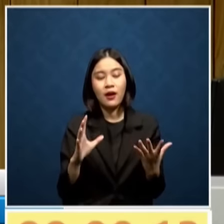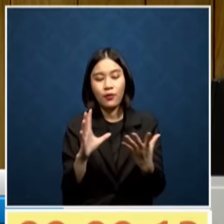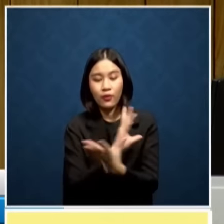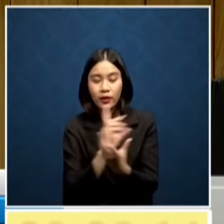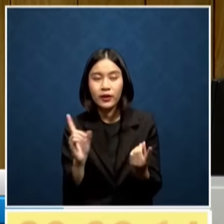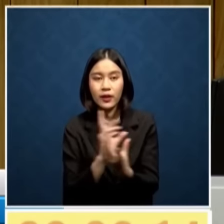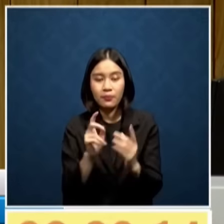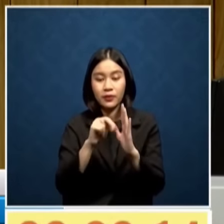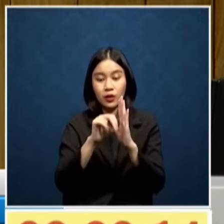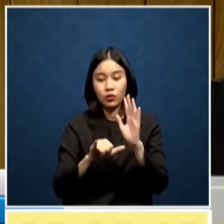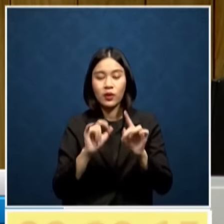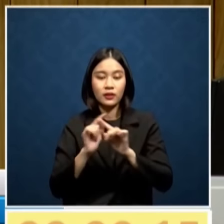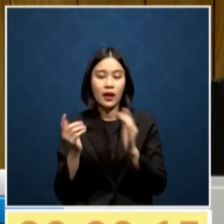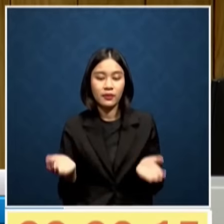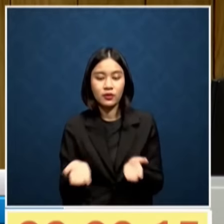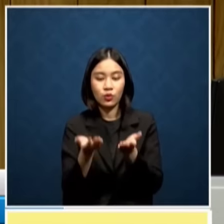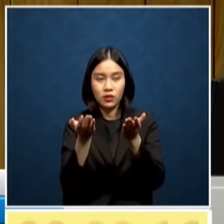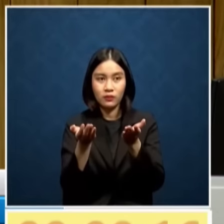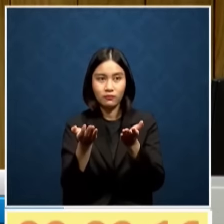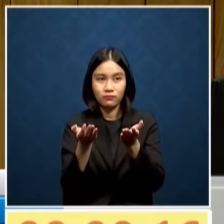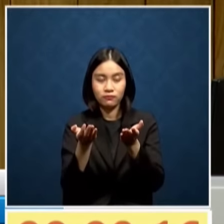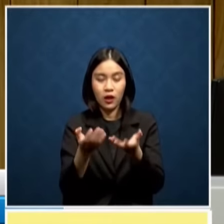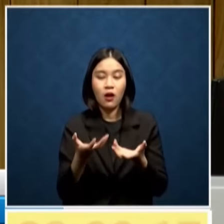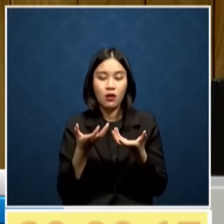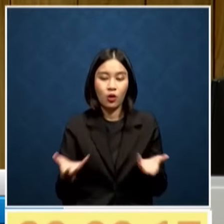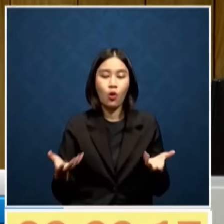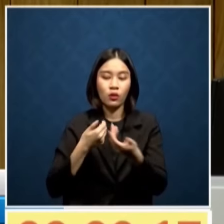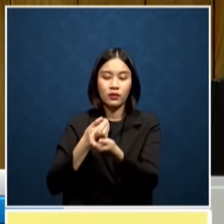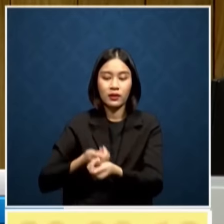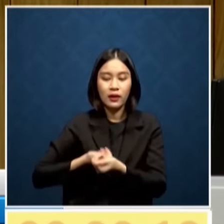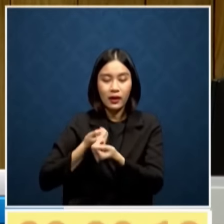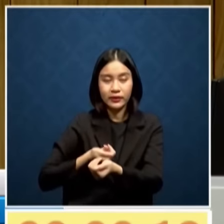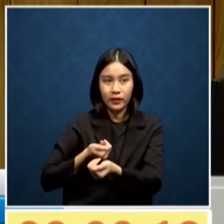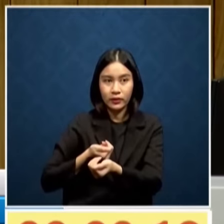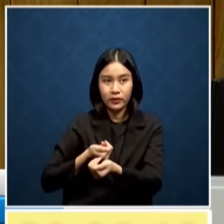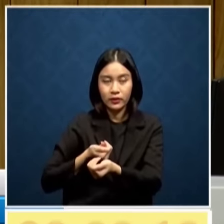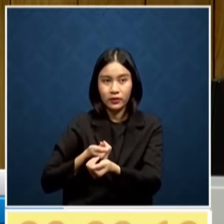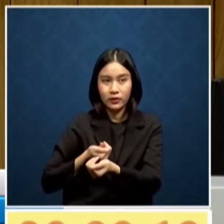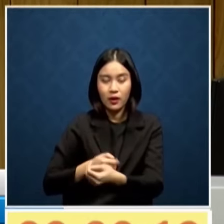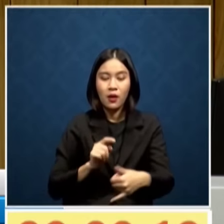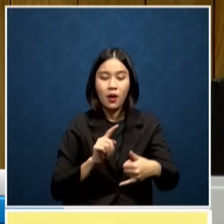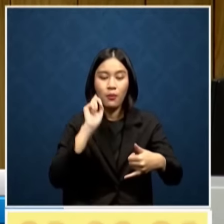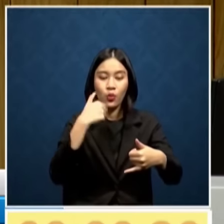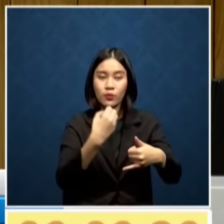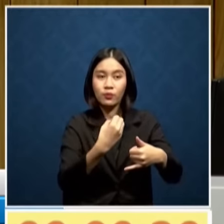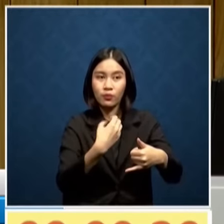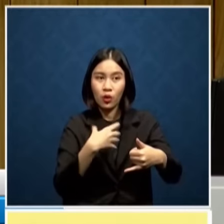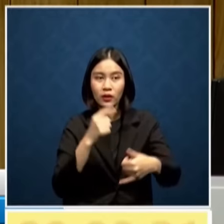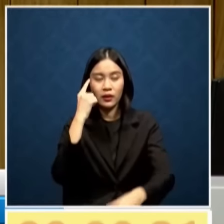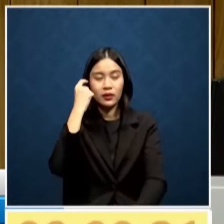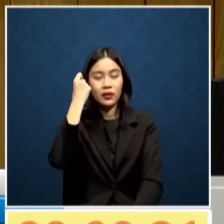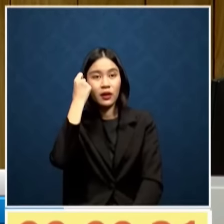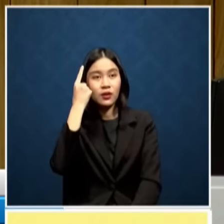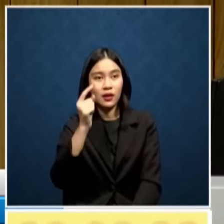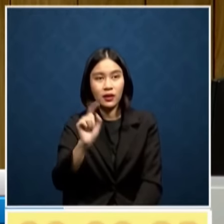าอย่างนี้ครับเรามีการส่งสินค้าเกษตรหรือสินค้าตอนที่ท่านธนาครับบางทีท่านอาจจะเข้าใจว่